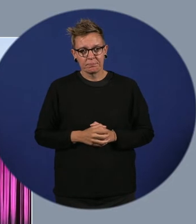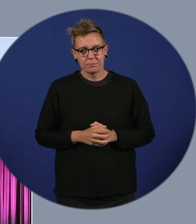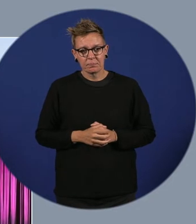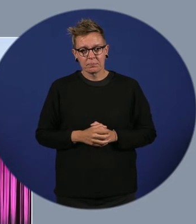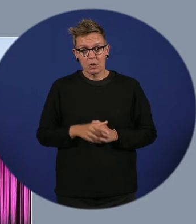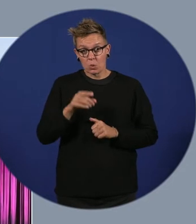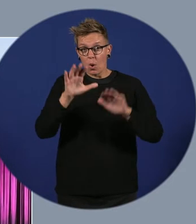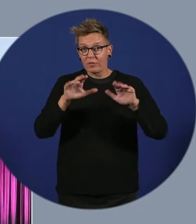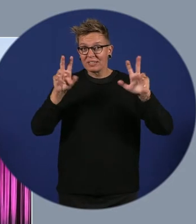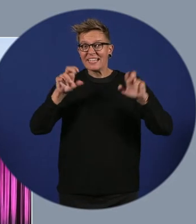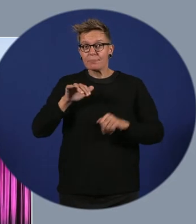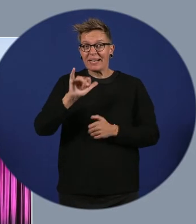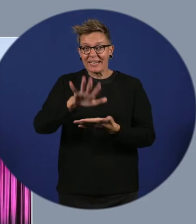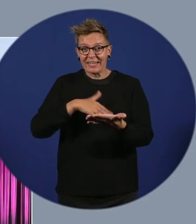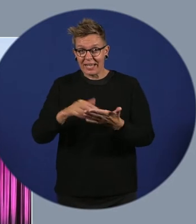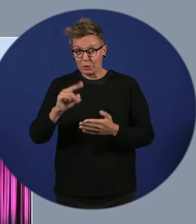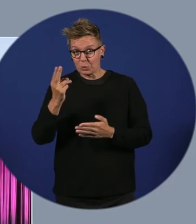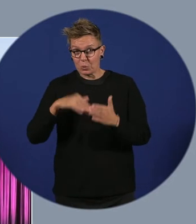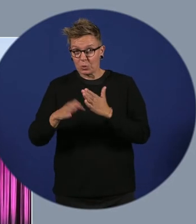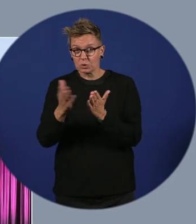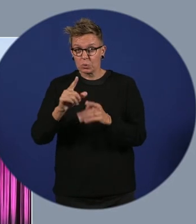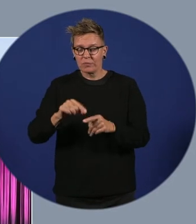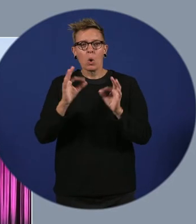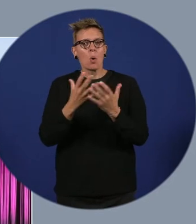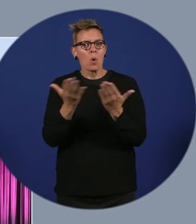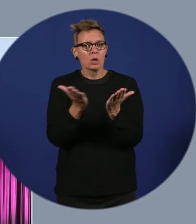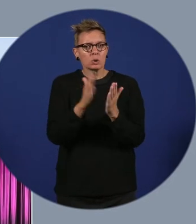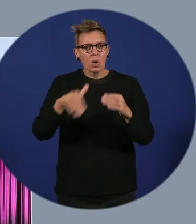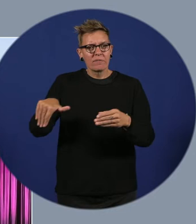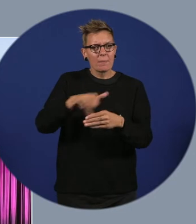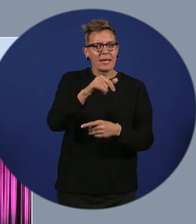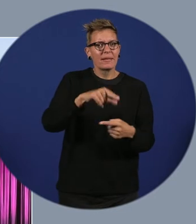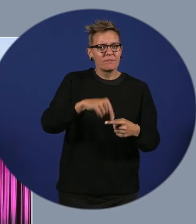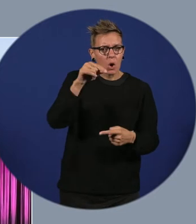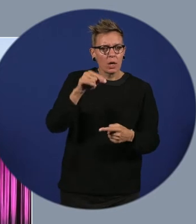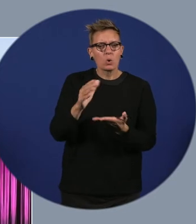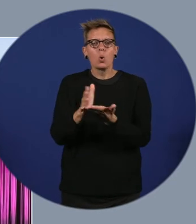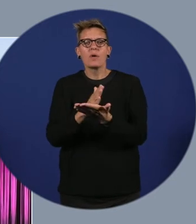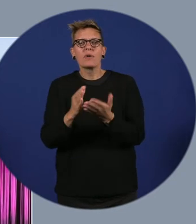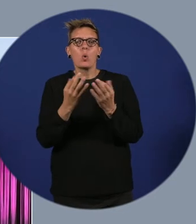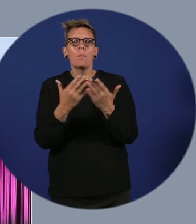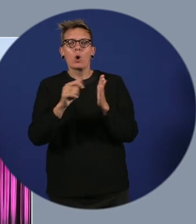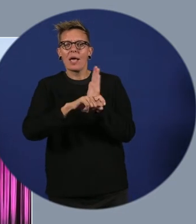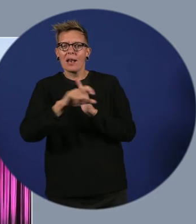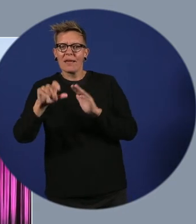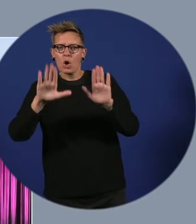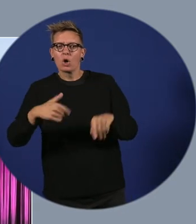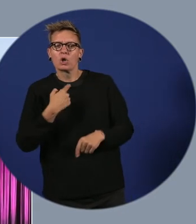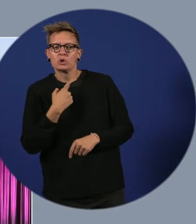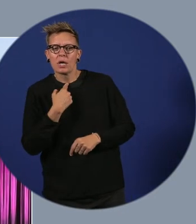smidig i nätet under detta skolval. Hur många skolor har deltagit och på ett ungefär hur många elever skulle du säga att det